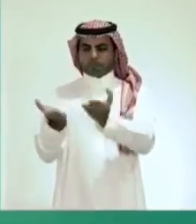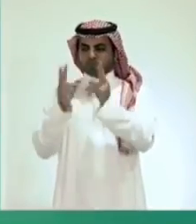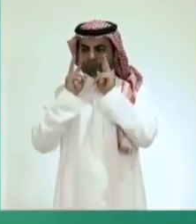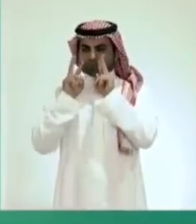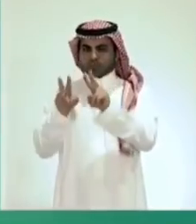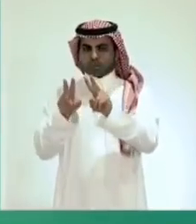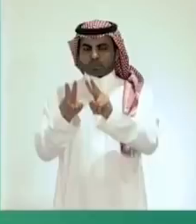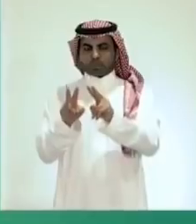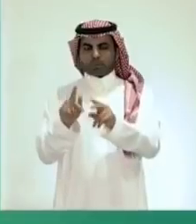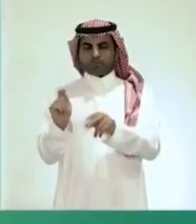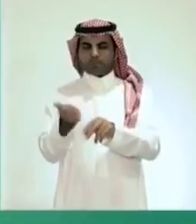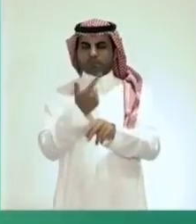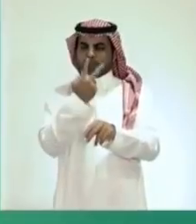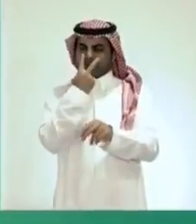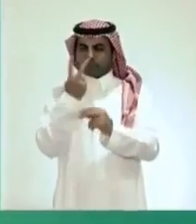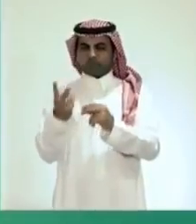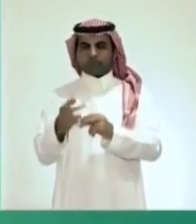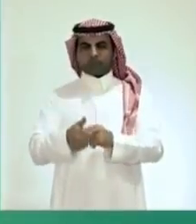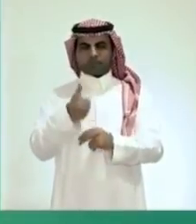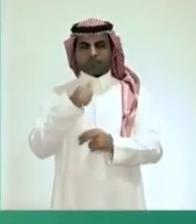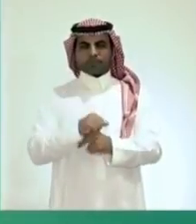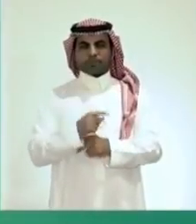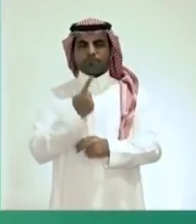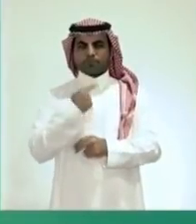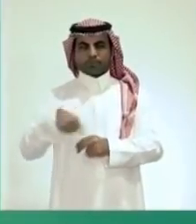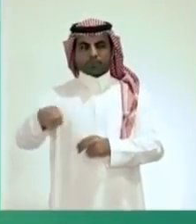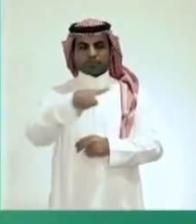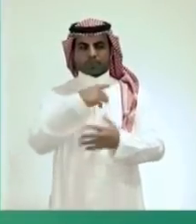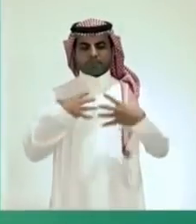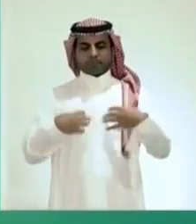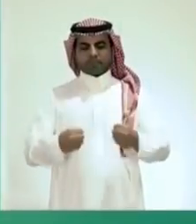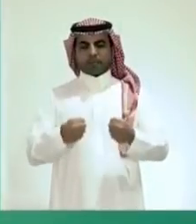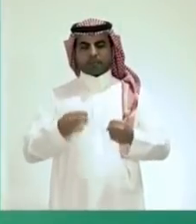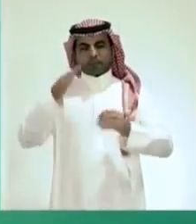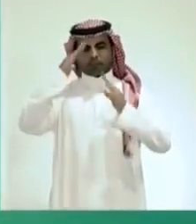ويسهل الوصول إليها في أي وقت. نتمنى للجميع الصحة والسلامة والعافية، وشكرا لكم.